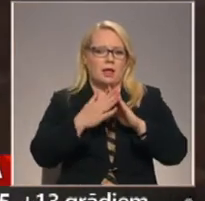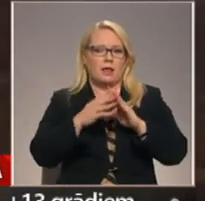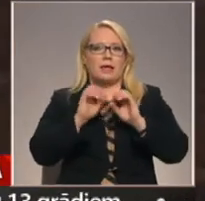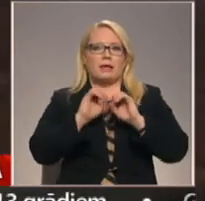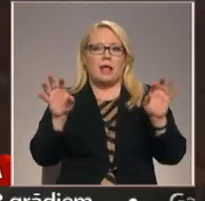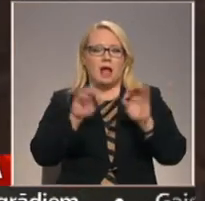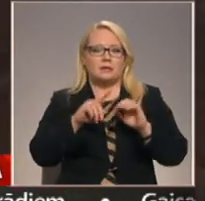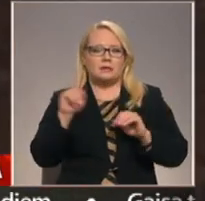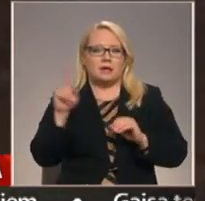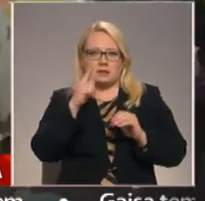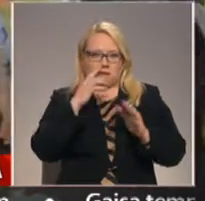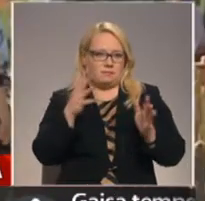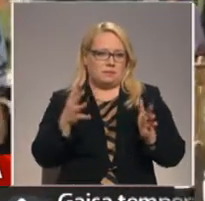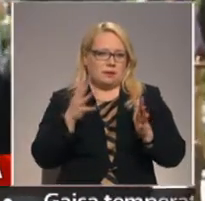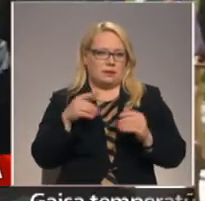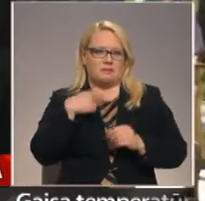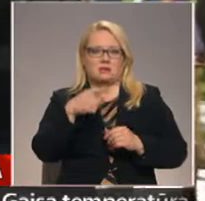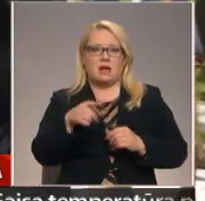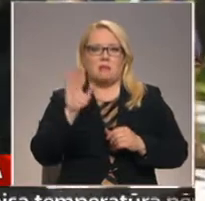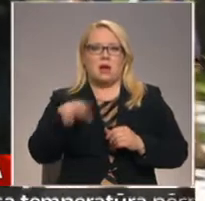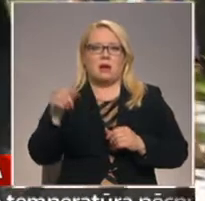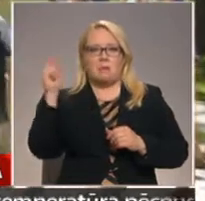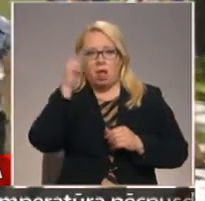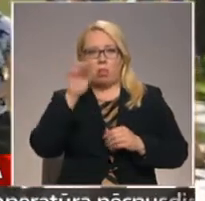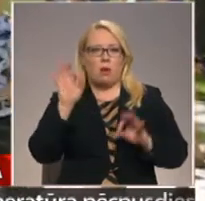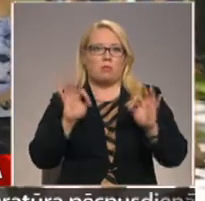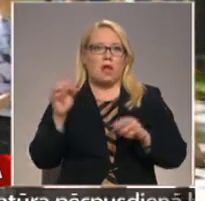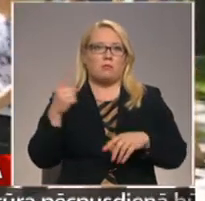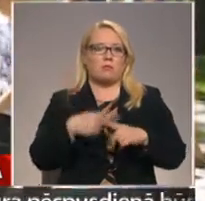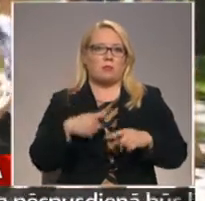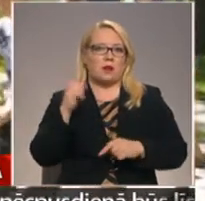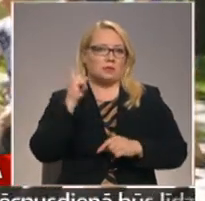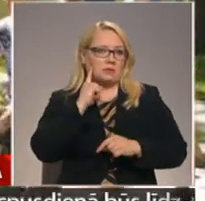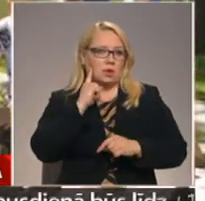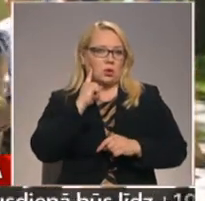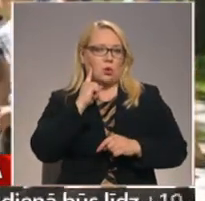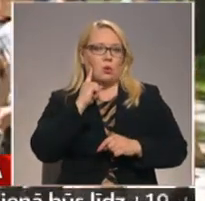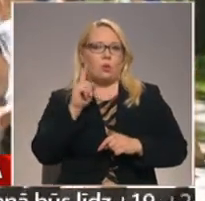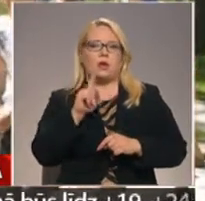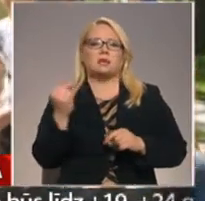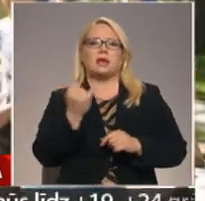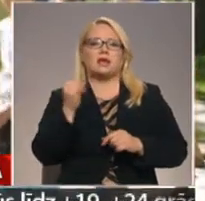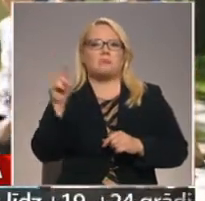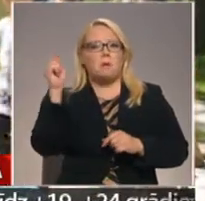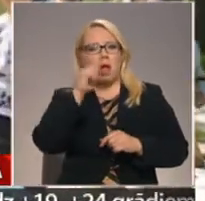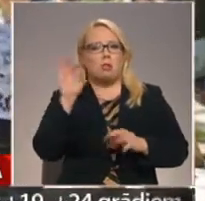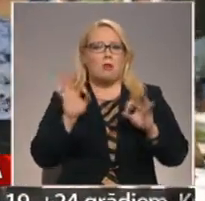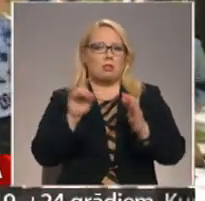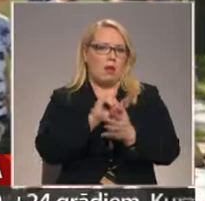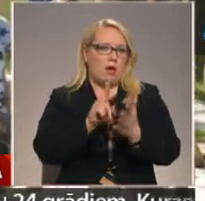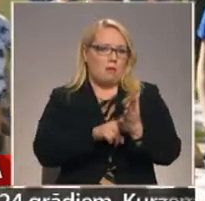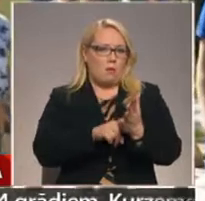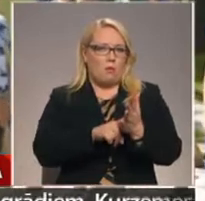spilgti. Par Melno domu pirmo reizi dzirdēju. Varbūt, kas tu bētēts interesants par to Melno dāmu?